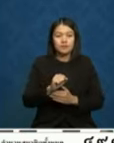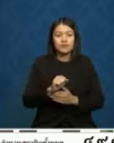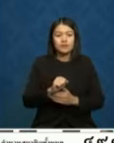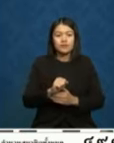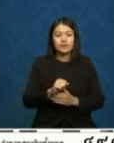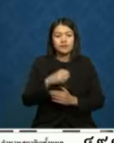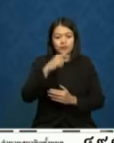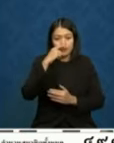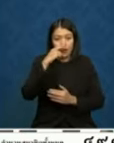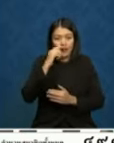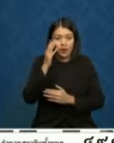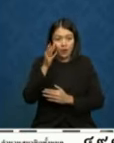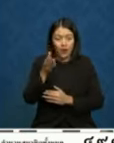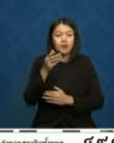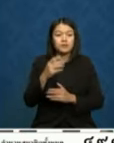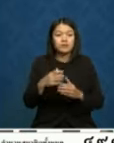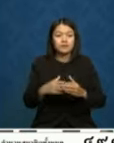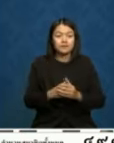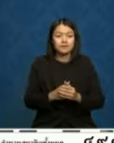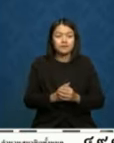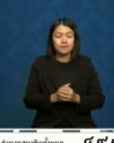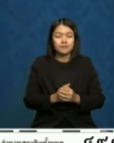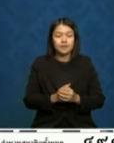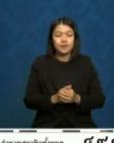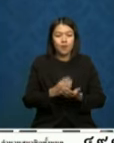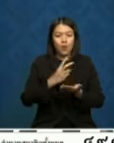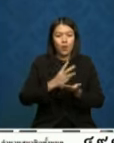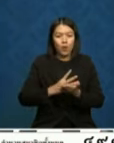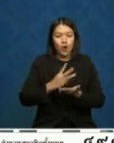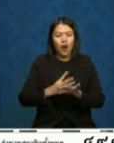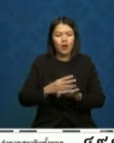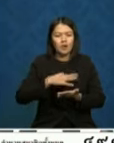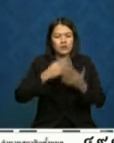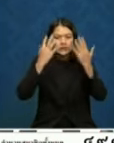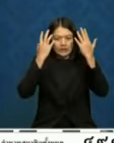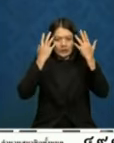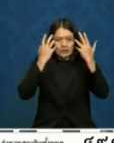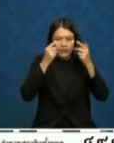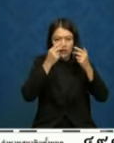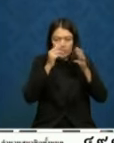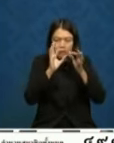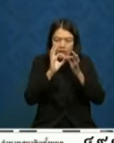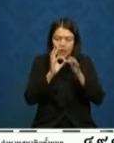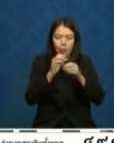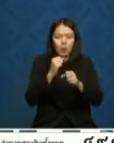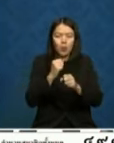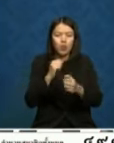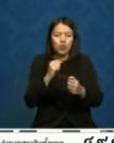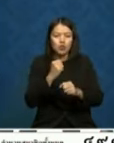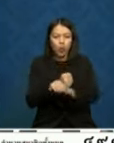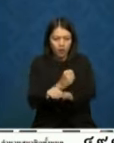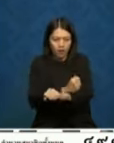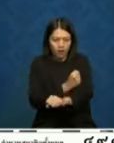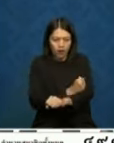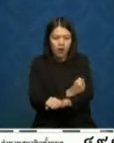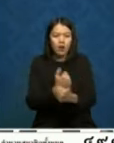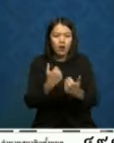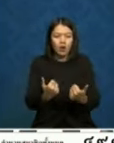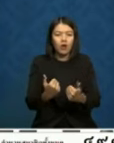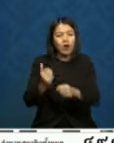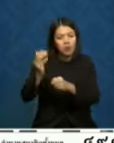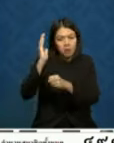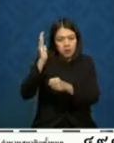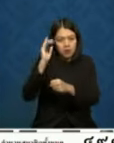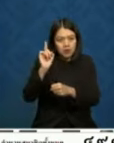ไทยก้าวหน้าครับท่านประธานวาระนี้เป็นวาระที่ผมค่อนข้างจะซีเรียสมากเพราะเกี่ยวกับปัญหาเรื่องของแรงงานวันนี้ผมจะม